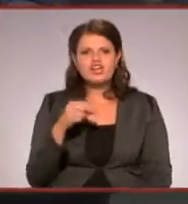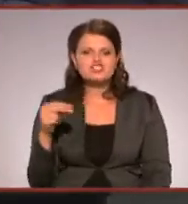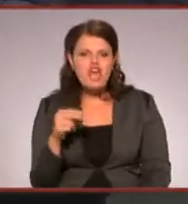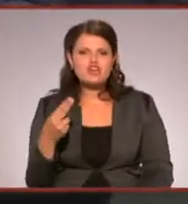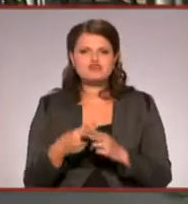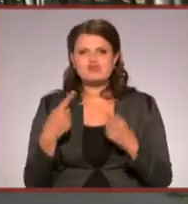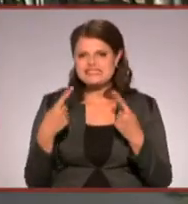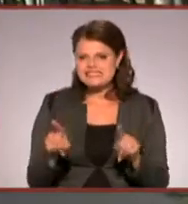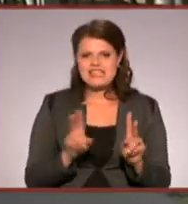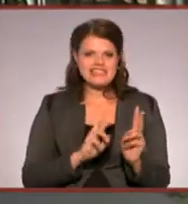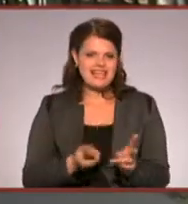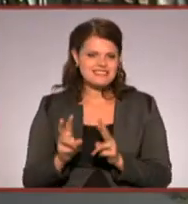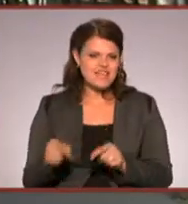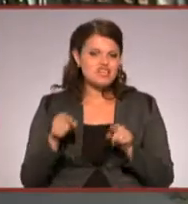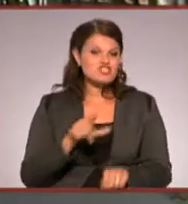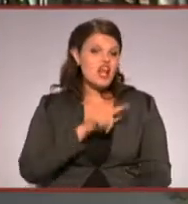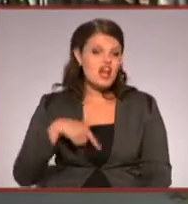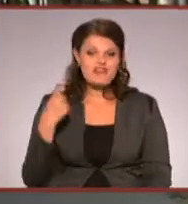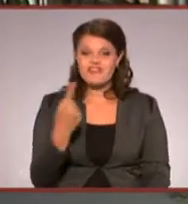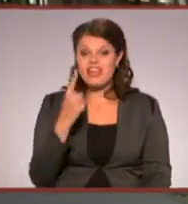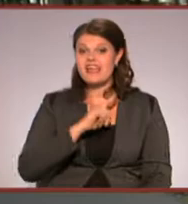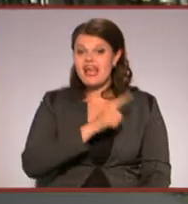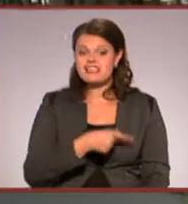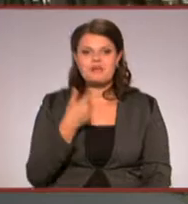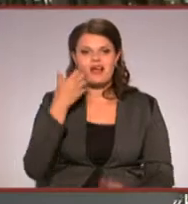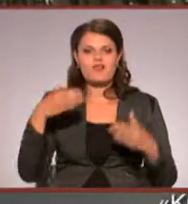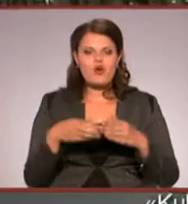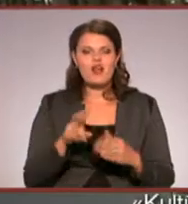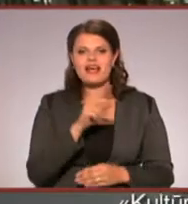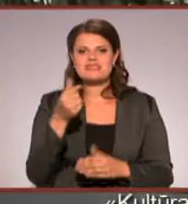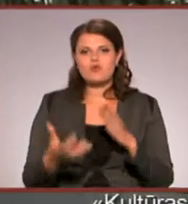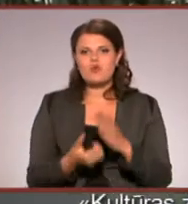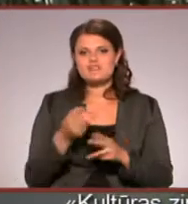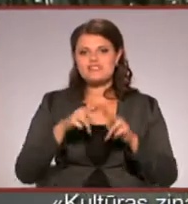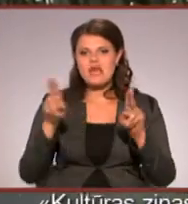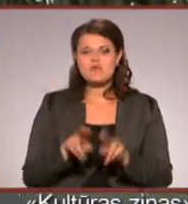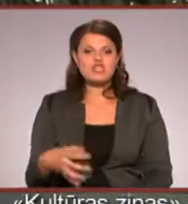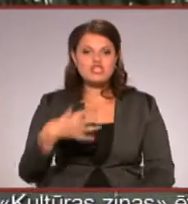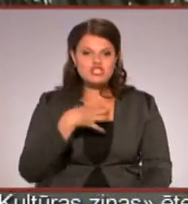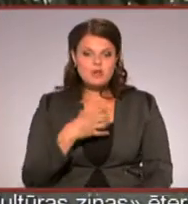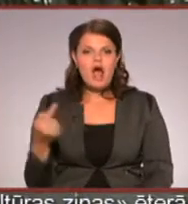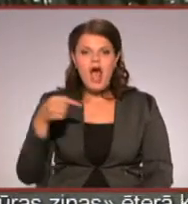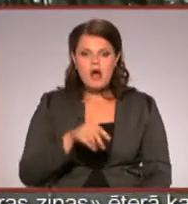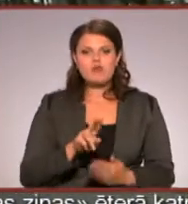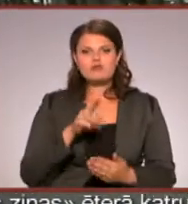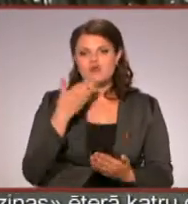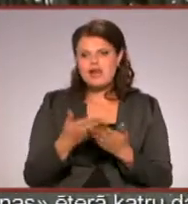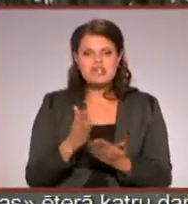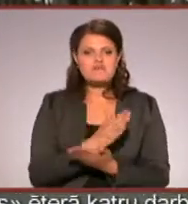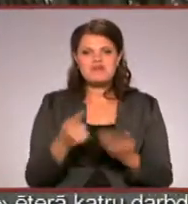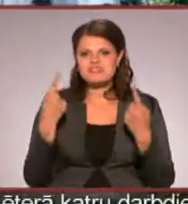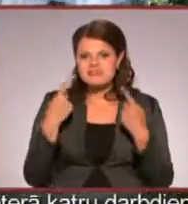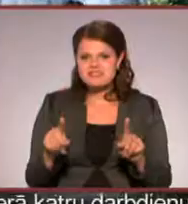neoklasikai. Šī Latvijā ir vienīgā iespēja, kad kolektīvi, kas tikko uzvarējuši starptautiskos čempionātos, atbrauc un rāda pavisam